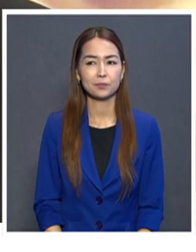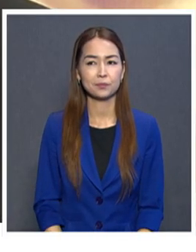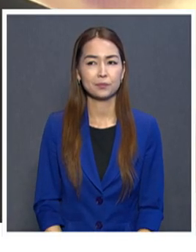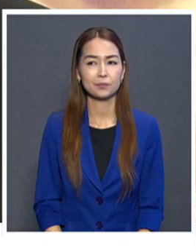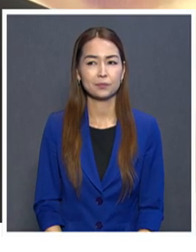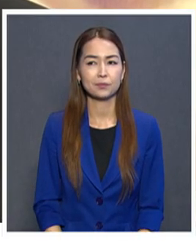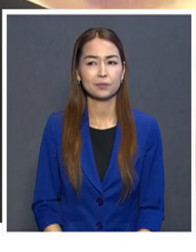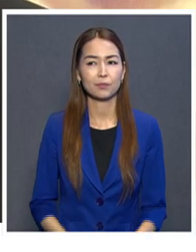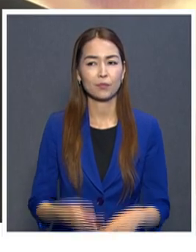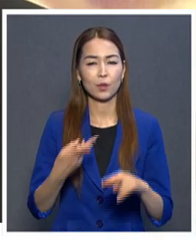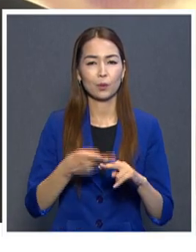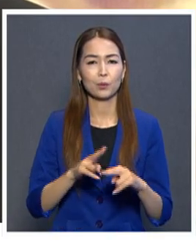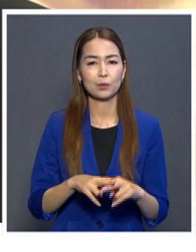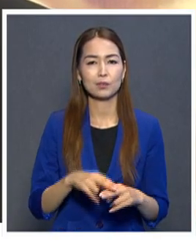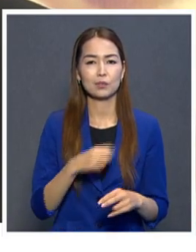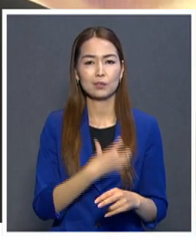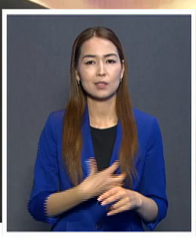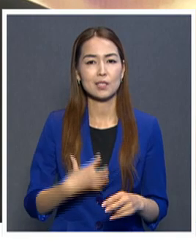Тауқыметтегі басты кейіпкер